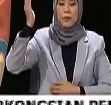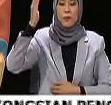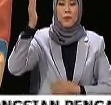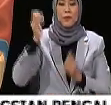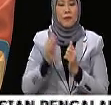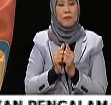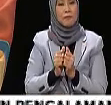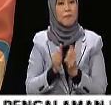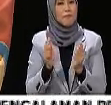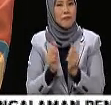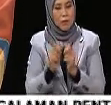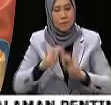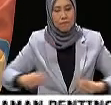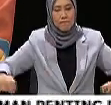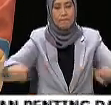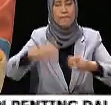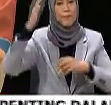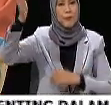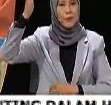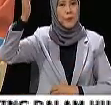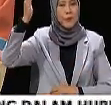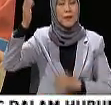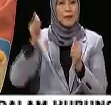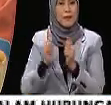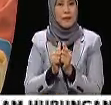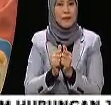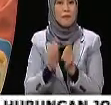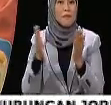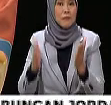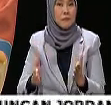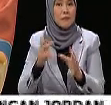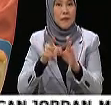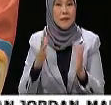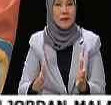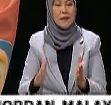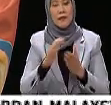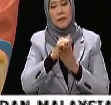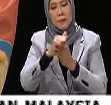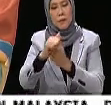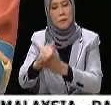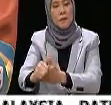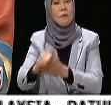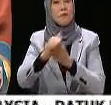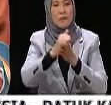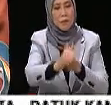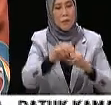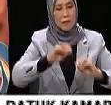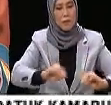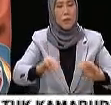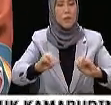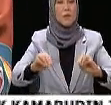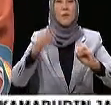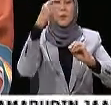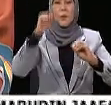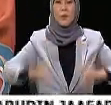mereka Boga usrah dengan mereka dan juga kita minta supaya mereka juga dibimbing melalui Moda Moda program untuk mereka anak membina